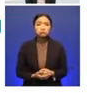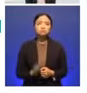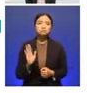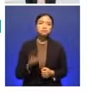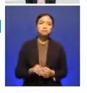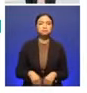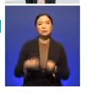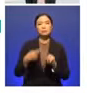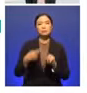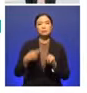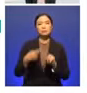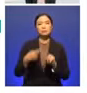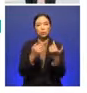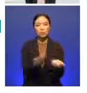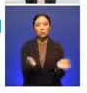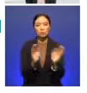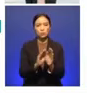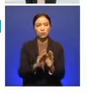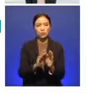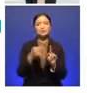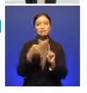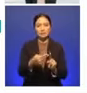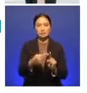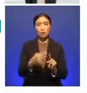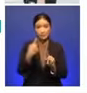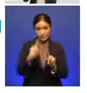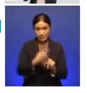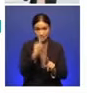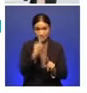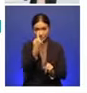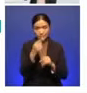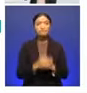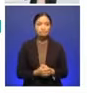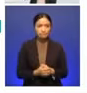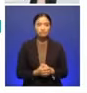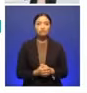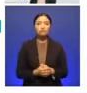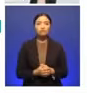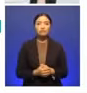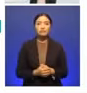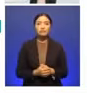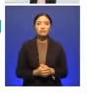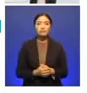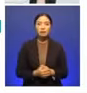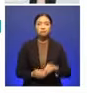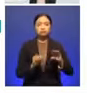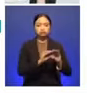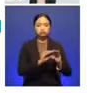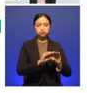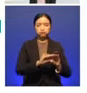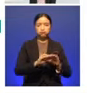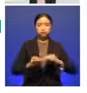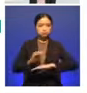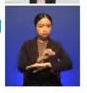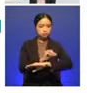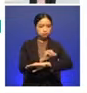าณสัก 10,000 บาทต่อครัวเรือนต่อเดือนนะครับแต่ว่ามันจะกระเถิบสูงเร็วมากเลยในด้านขวามือคือพูดง่ายๆก็คือ